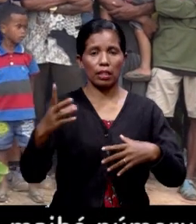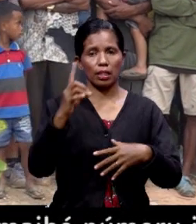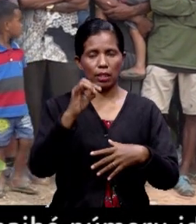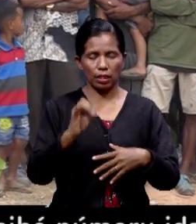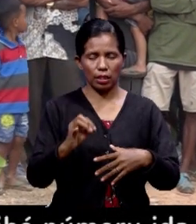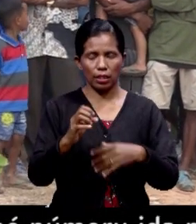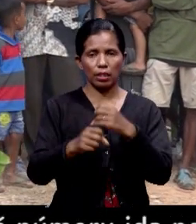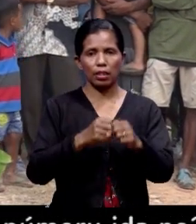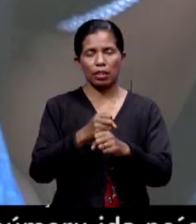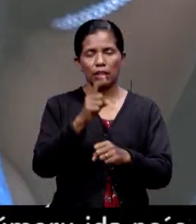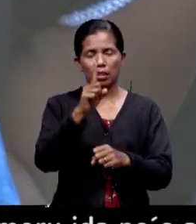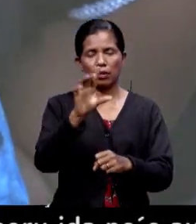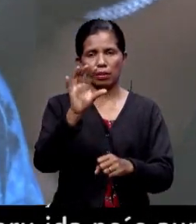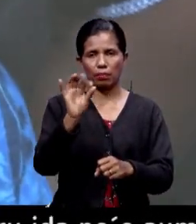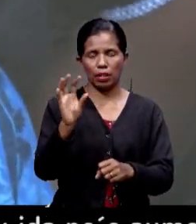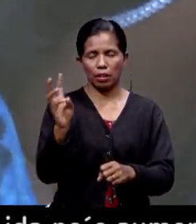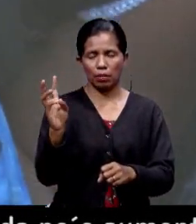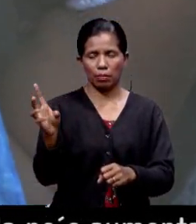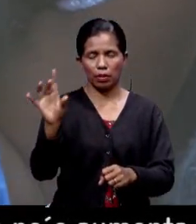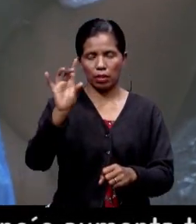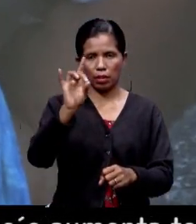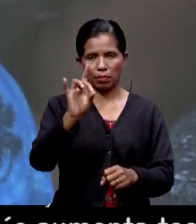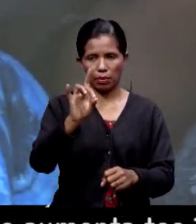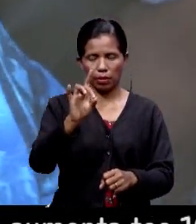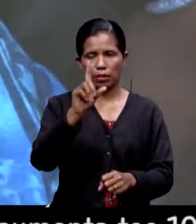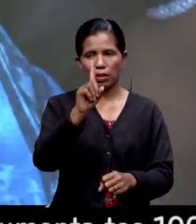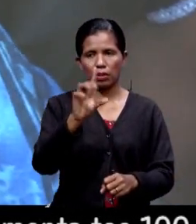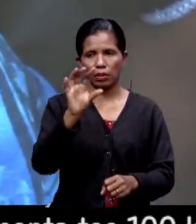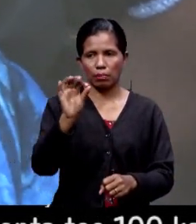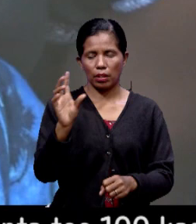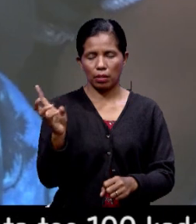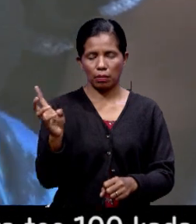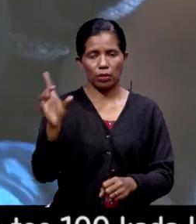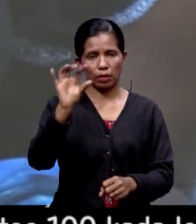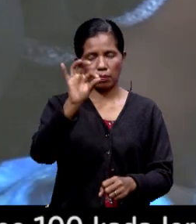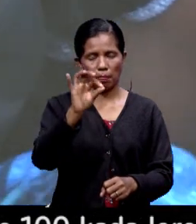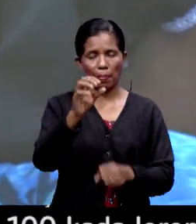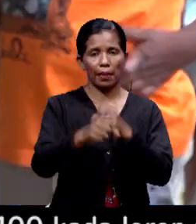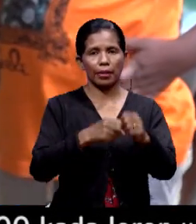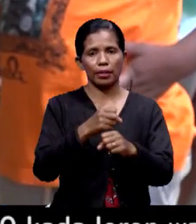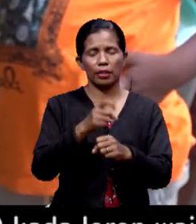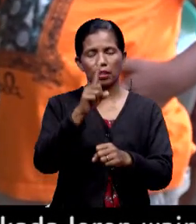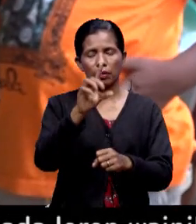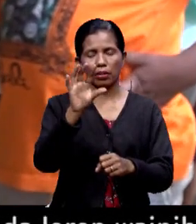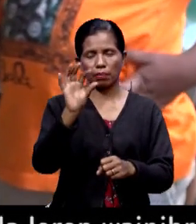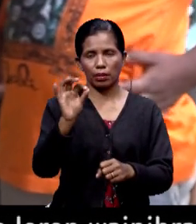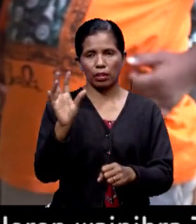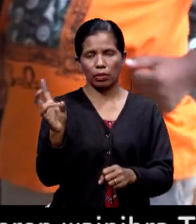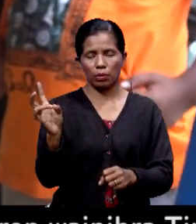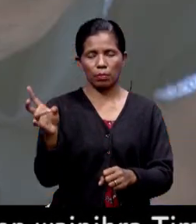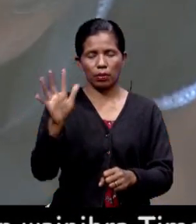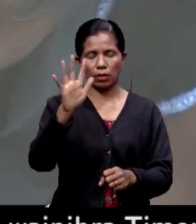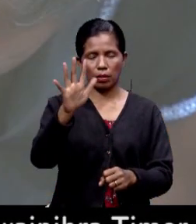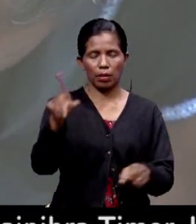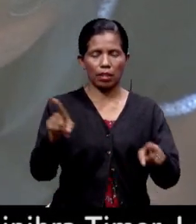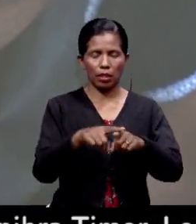neng nulu reseng balu to tinang riwida tusian neng nulu reseng sia. Iha tinang riungida atau sia hitunur resing lima, saudoso saya hanesan soldado Forza